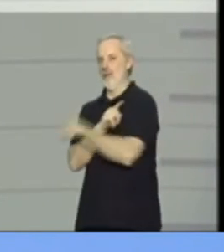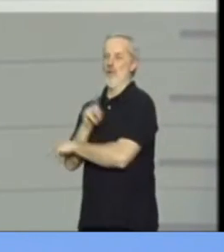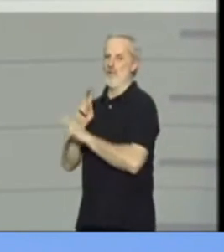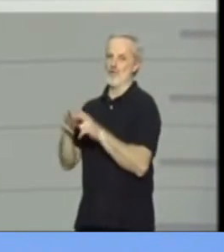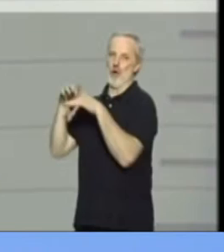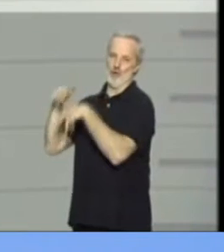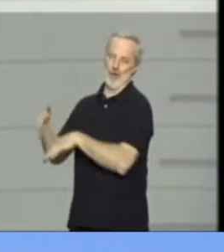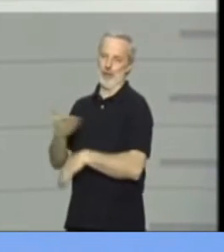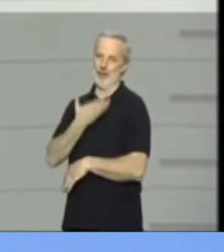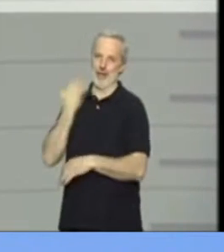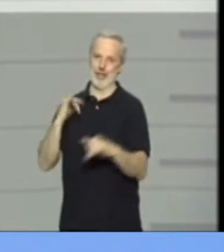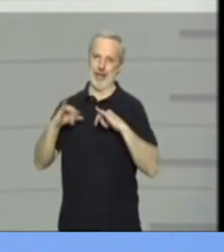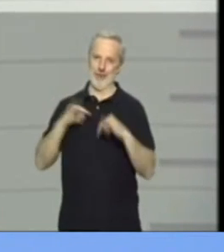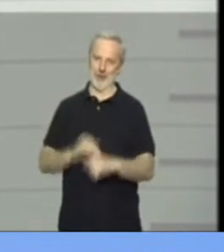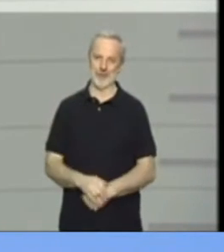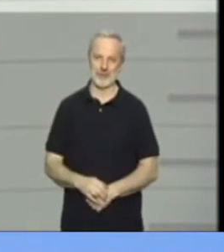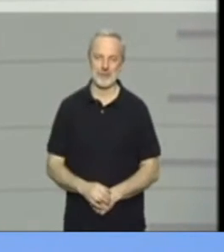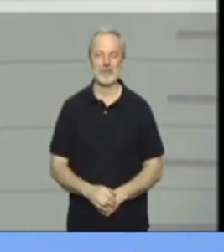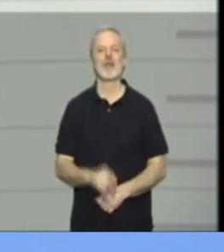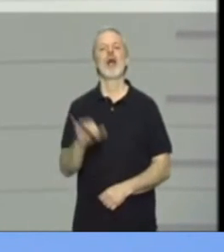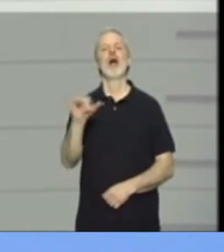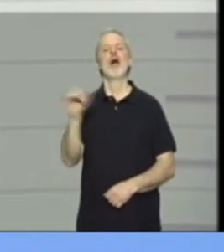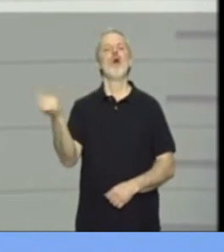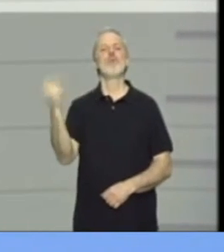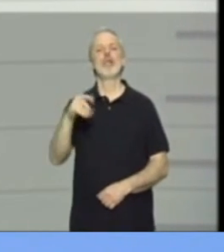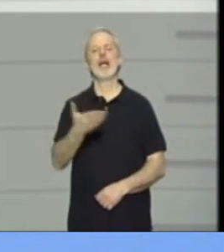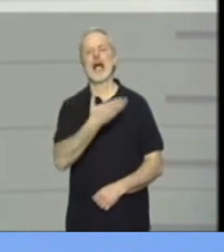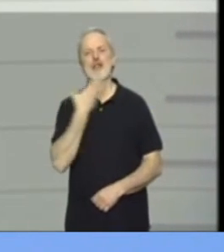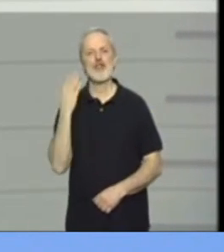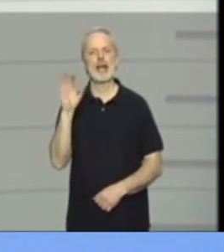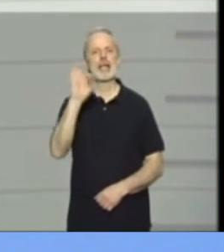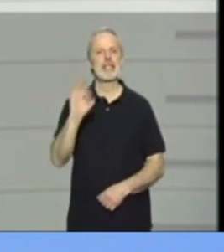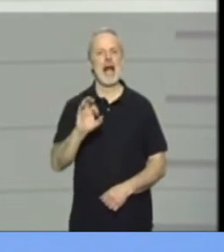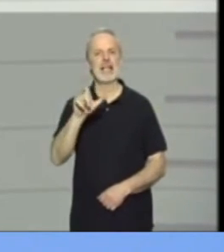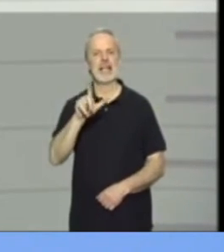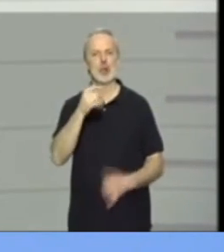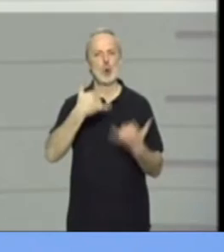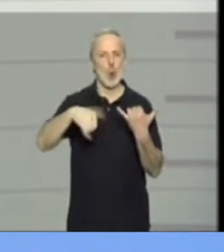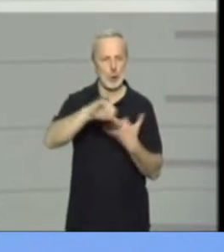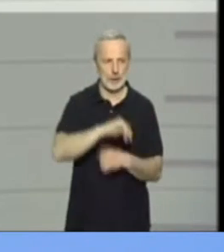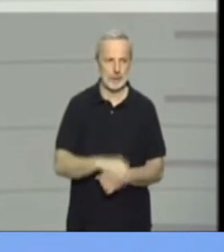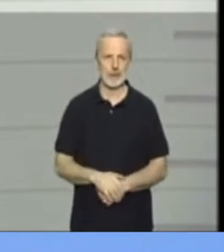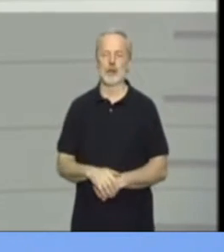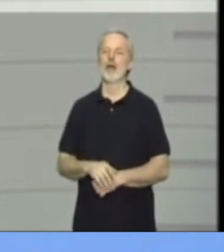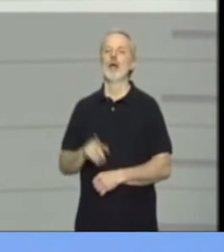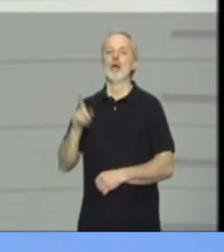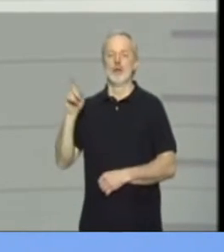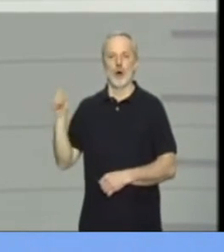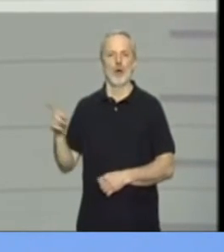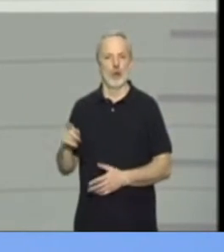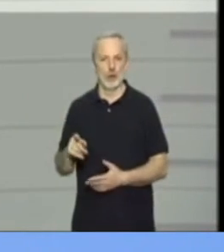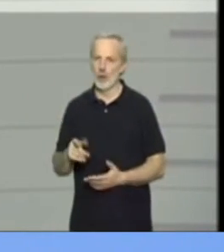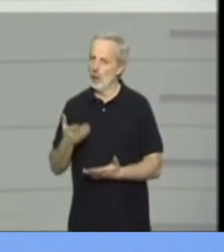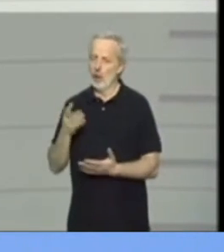Tak hlavně na koho? Tady v případě Czech Cycling Tour se organizátorovi TTV Sport